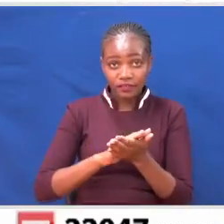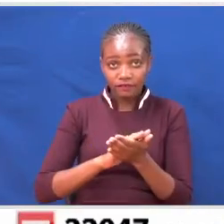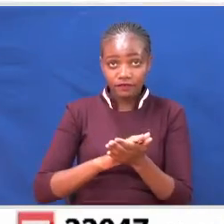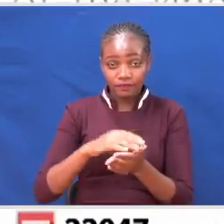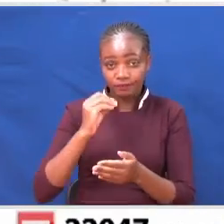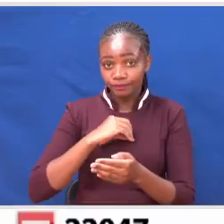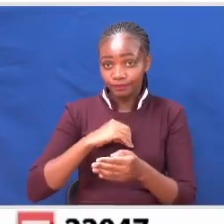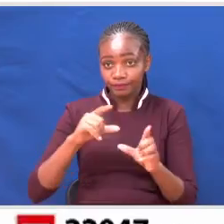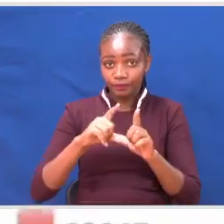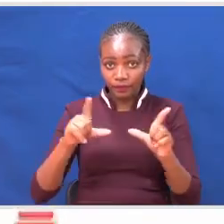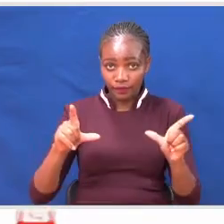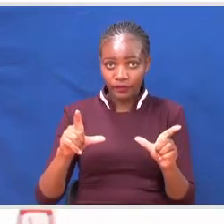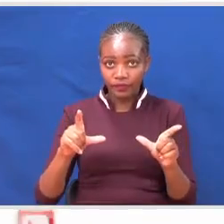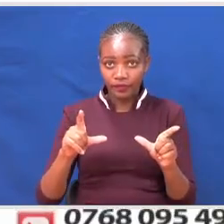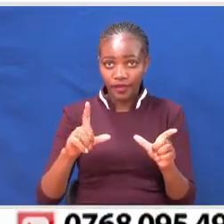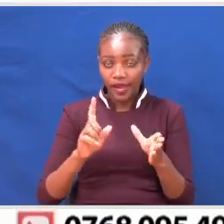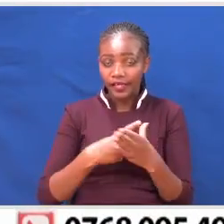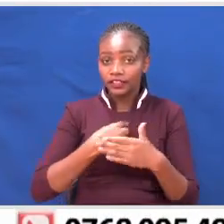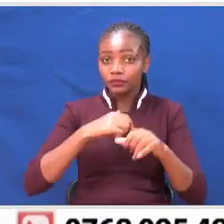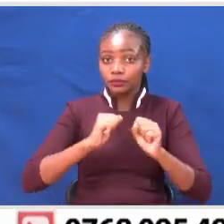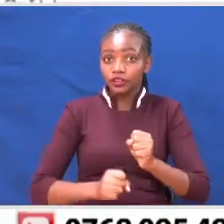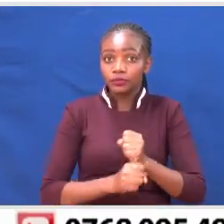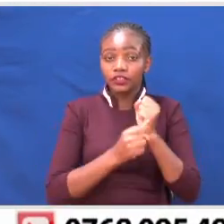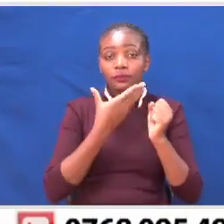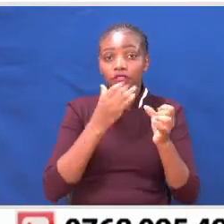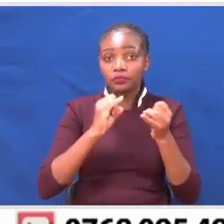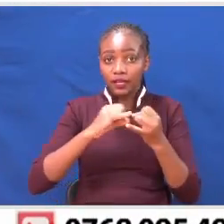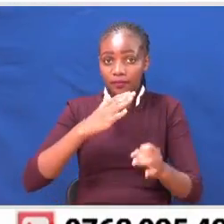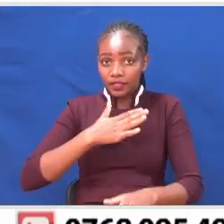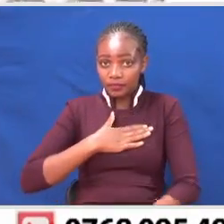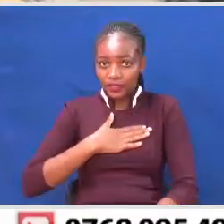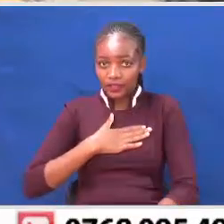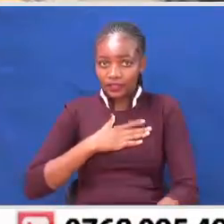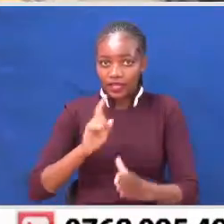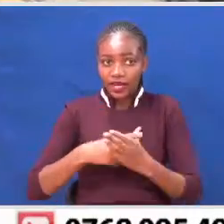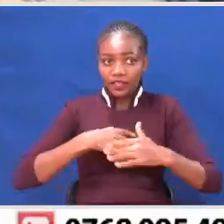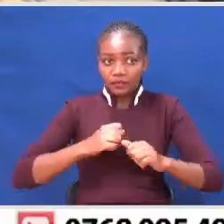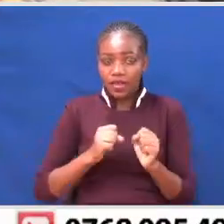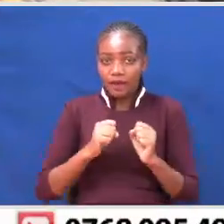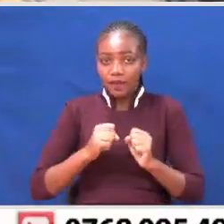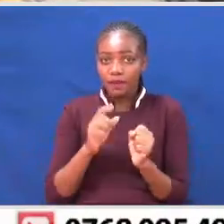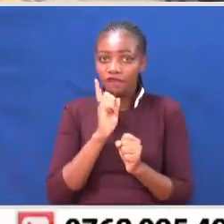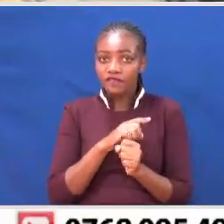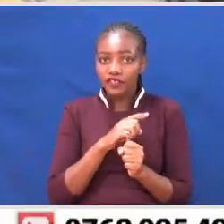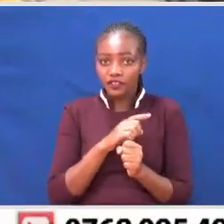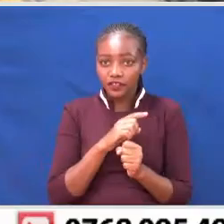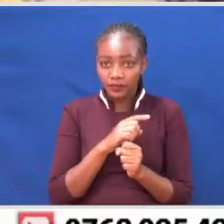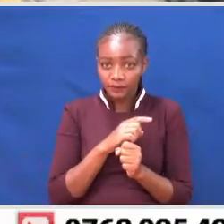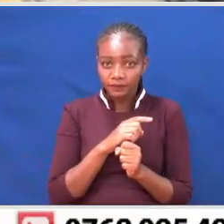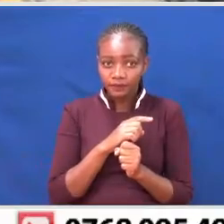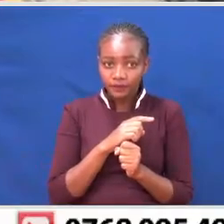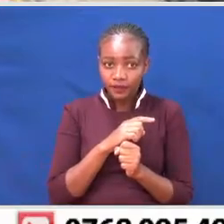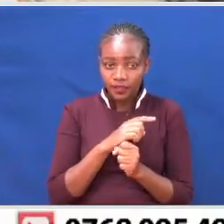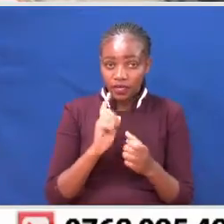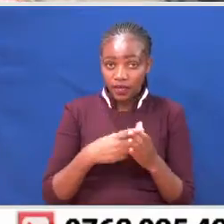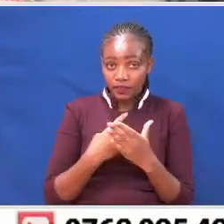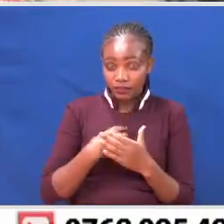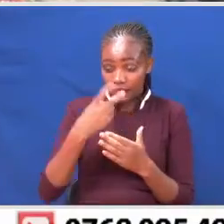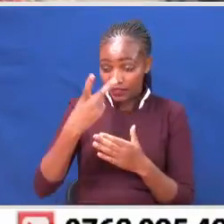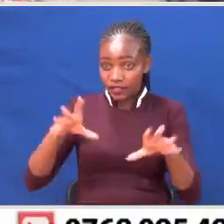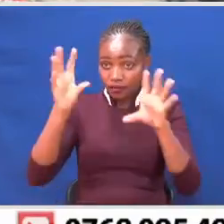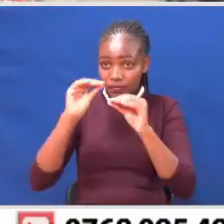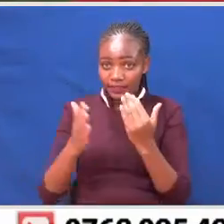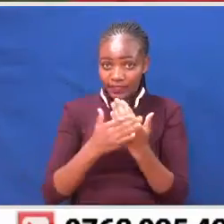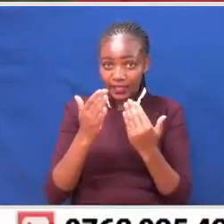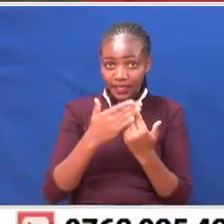Nimekujia tetulia bwana yangu. Ndio nafurahia sana, nimeona hata rais yetu anahesabu wajane pamoja na